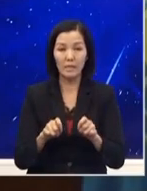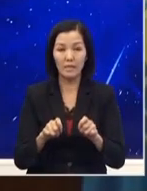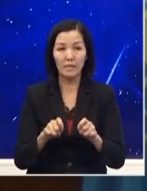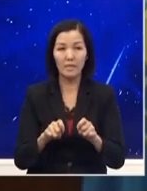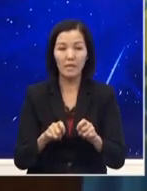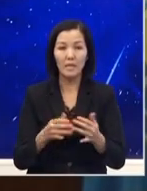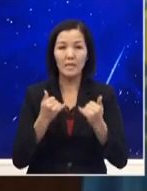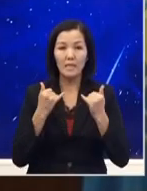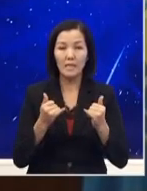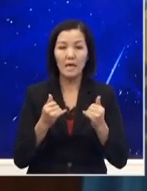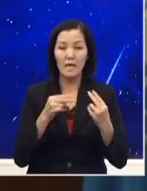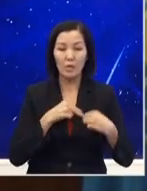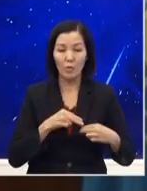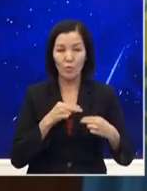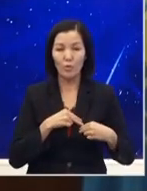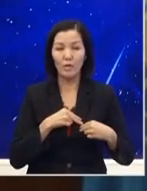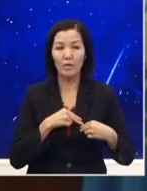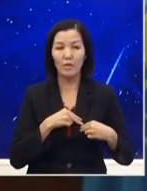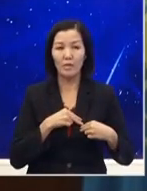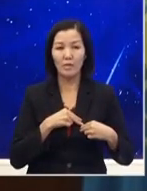полностью открыты для работы,